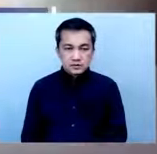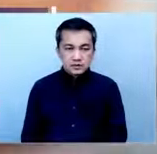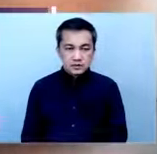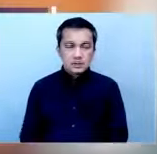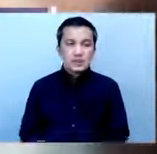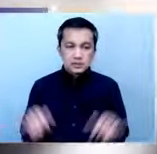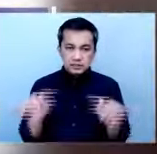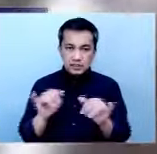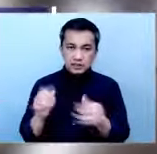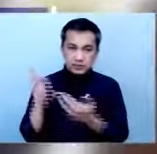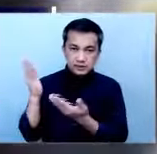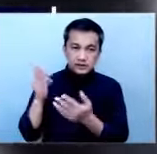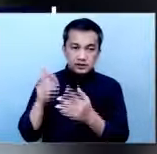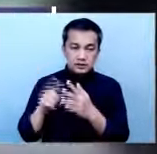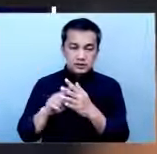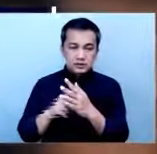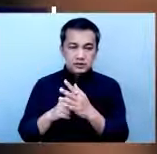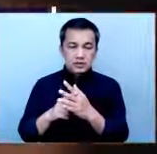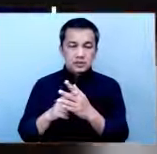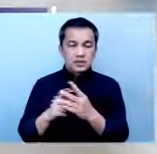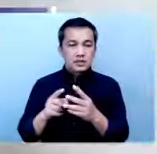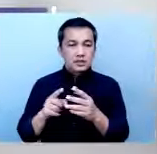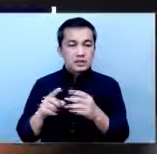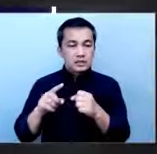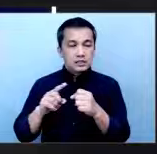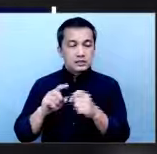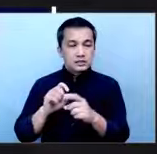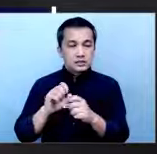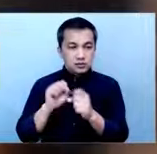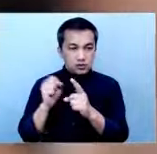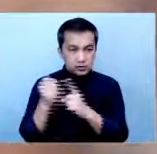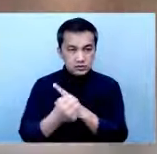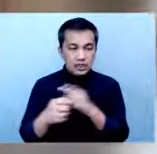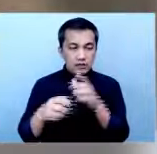Ganyan din ang eksena sa labas ng simbahan.